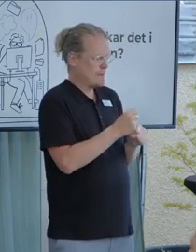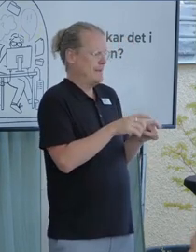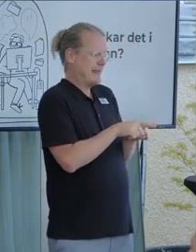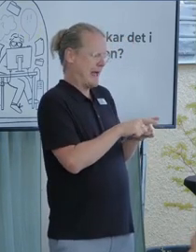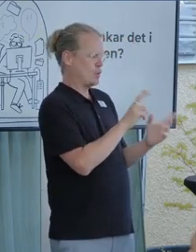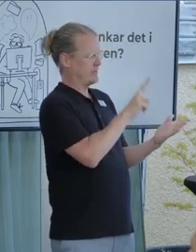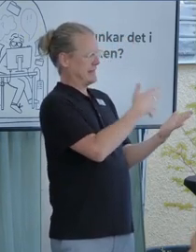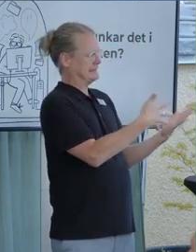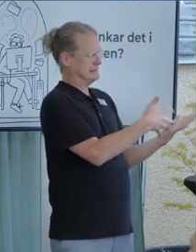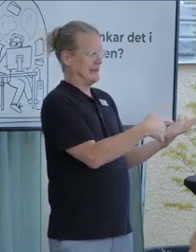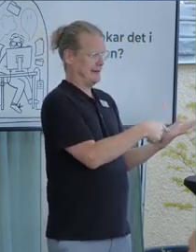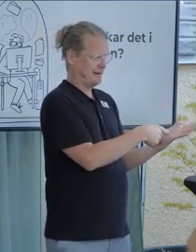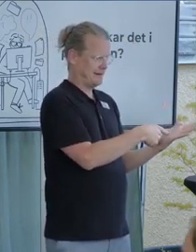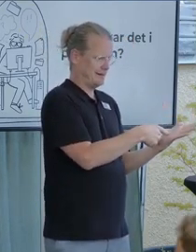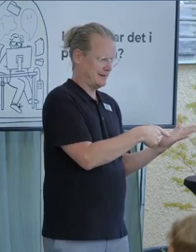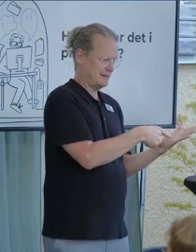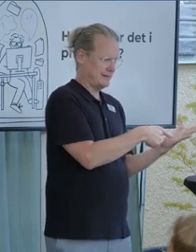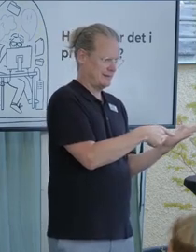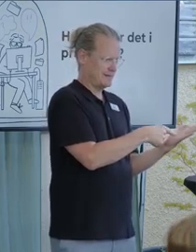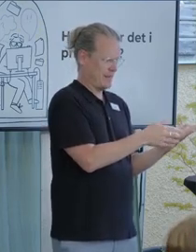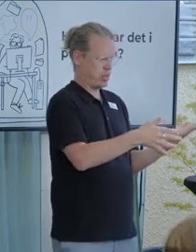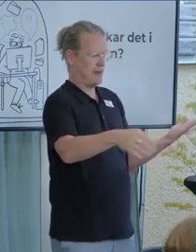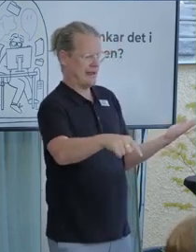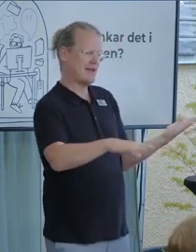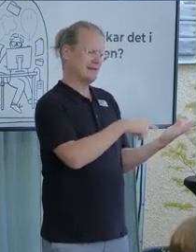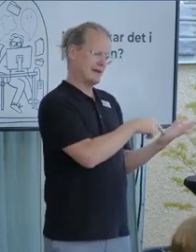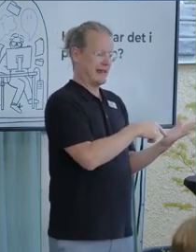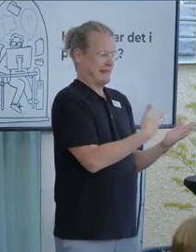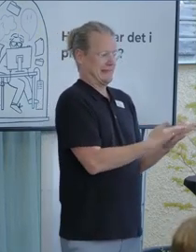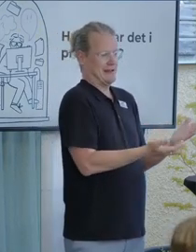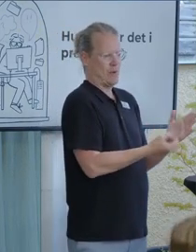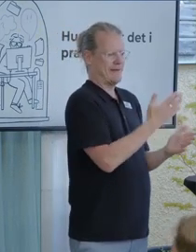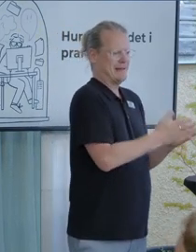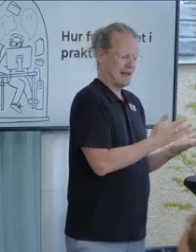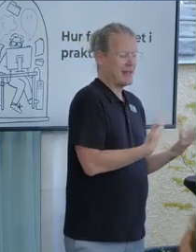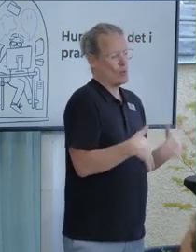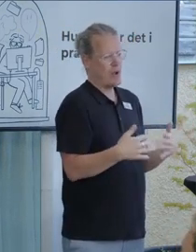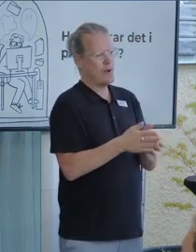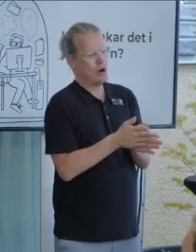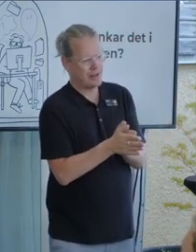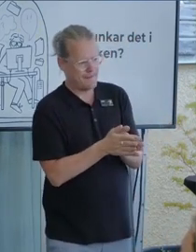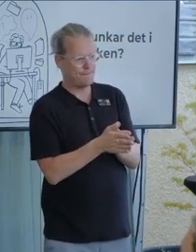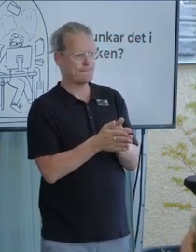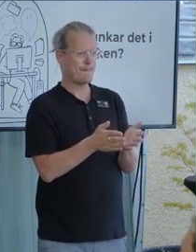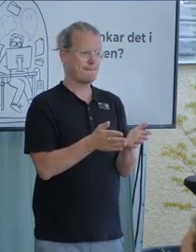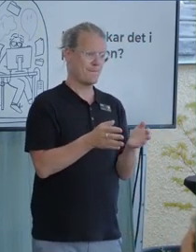olika utmaningar och i förlängningen problem kopplade till hur upphovsrätten